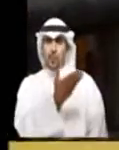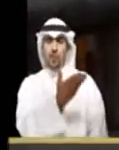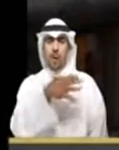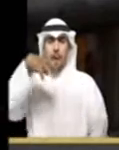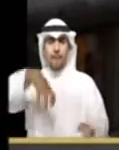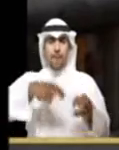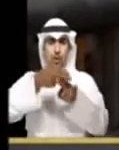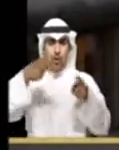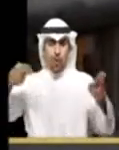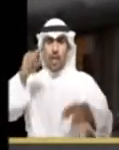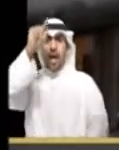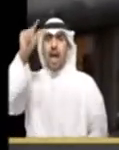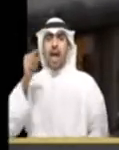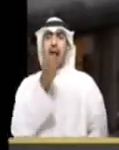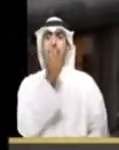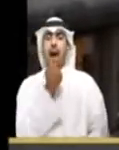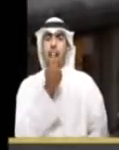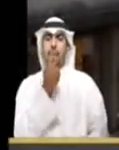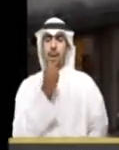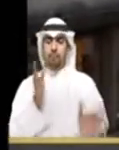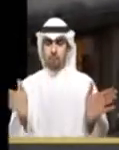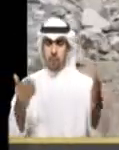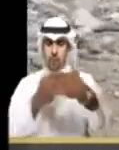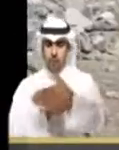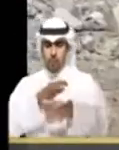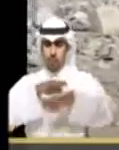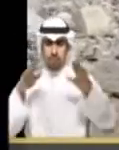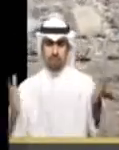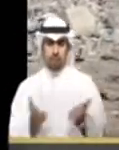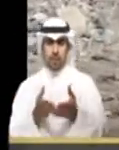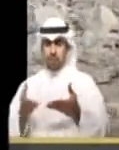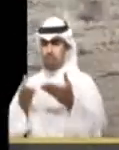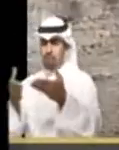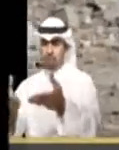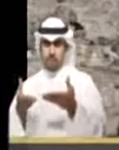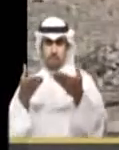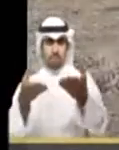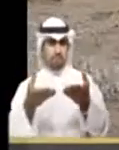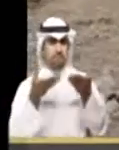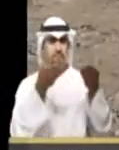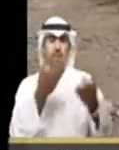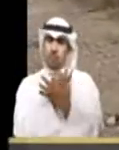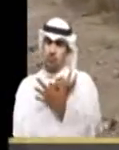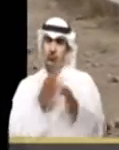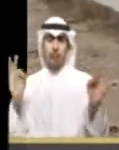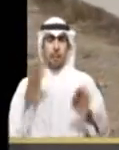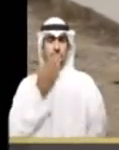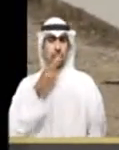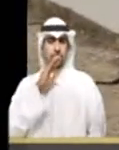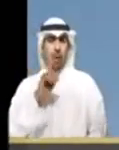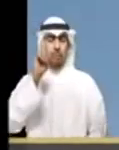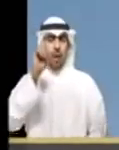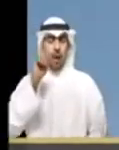انطلاقا من المواقف الإنسانية التي انتهجتها دولة الكويت في تعاملها مع الكوارث التي تصيب مختلف